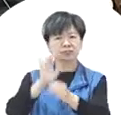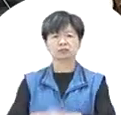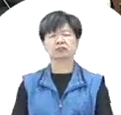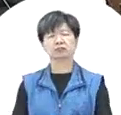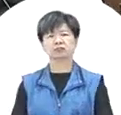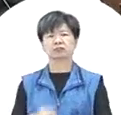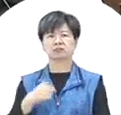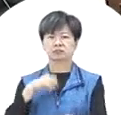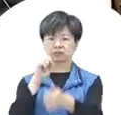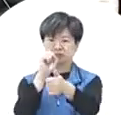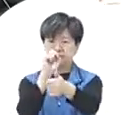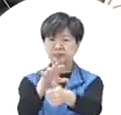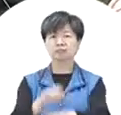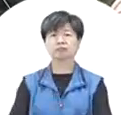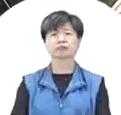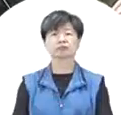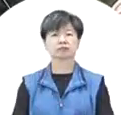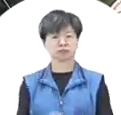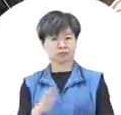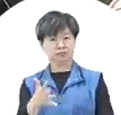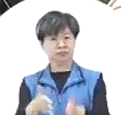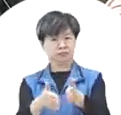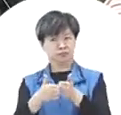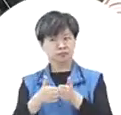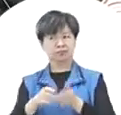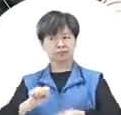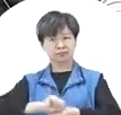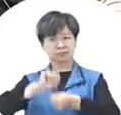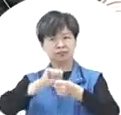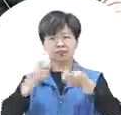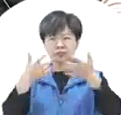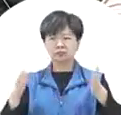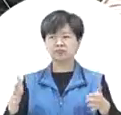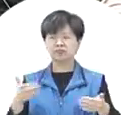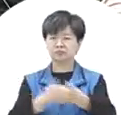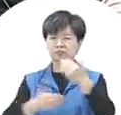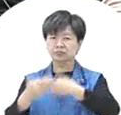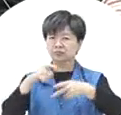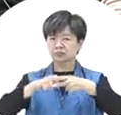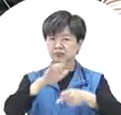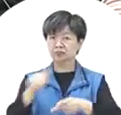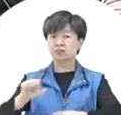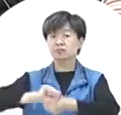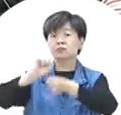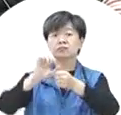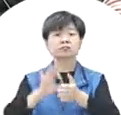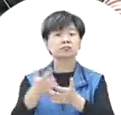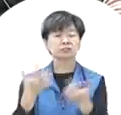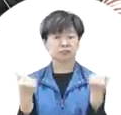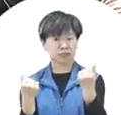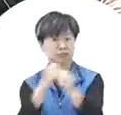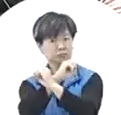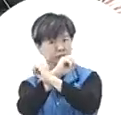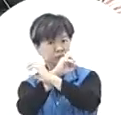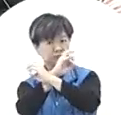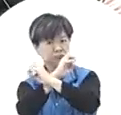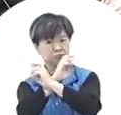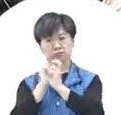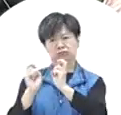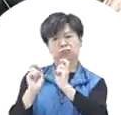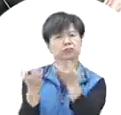说要纳入很多种多元的交通工具？因为就像瑞芳没有捷运